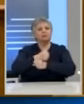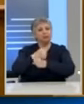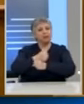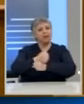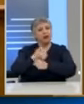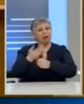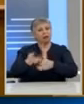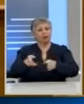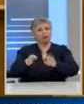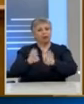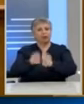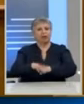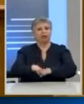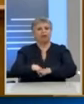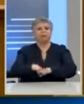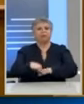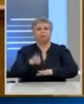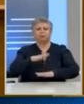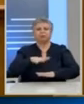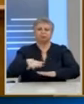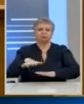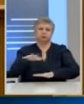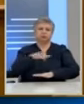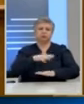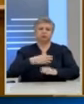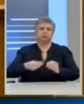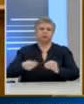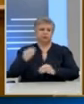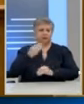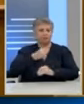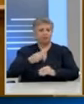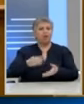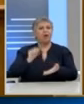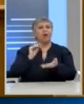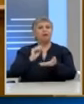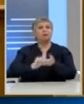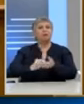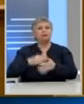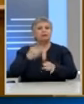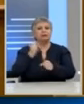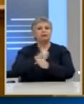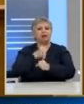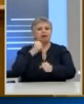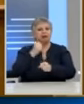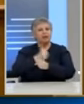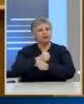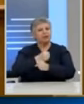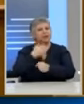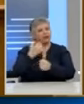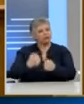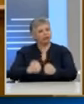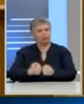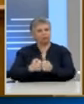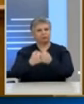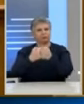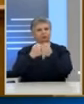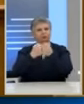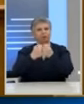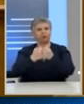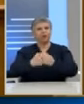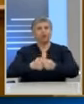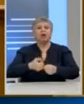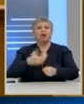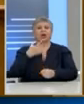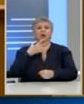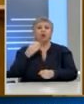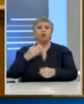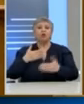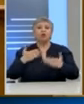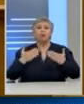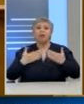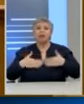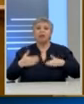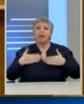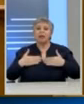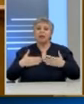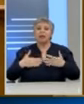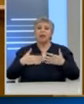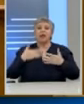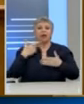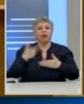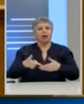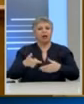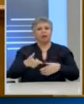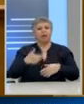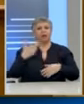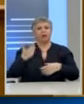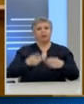χώρας. Νομοθετούνται μέτρα ενίσχυσης της εργασίας που σχεδιάζονται ειδικά για την ανάσχεση του brain drain, της φυγής του